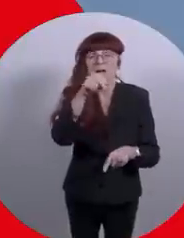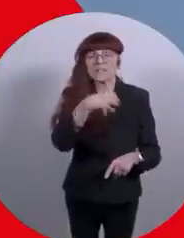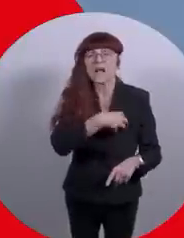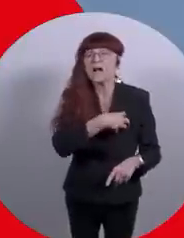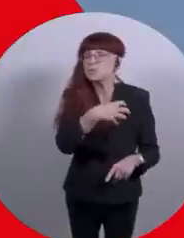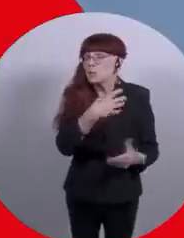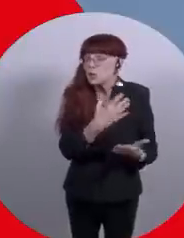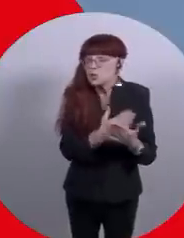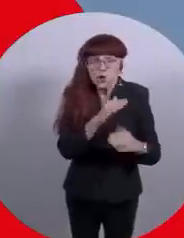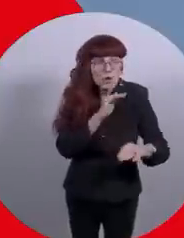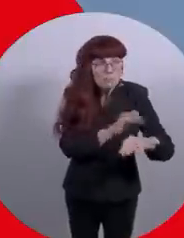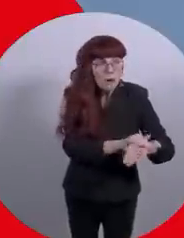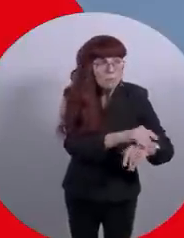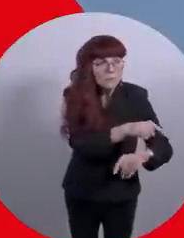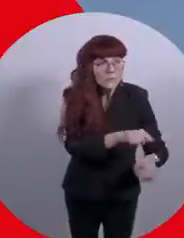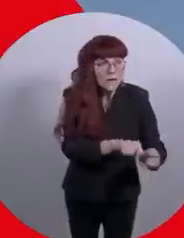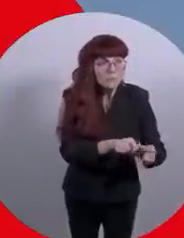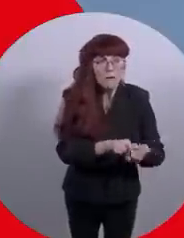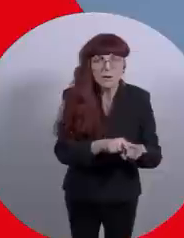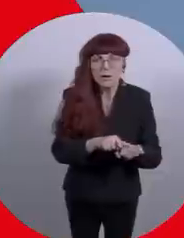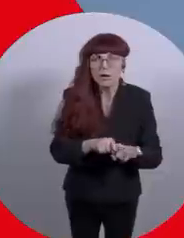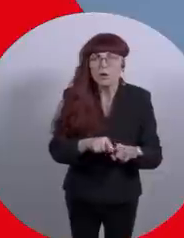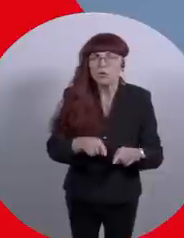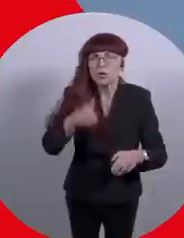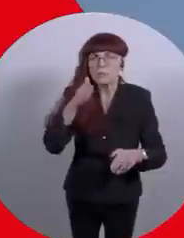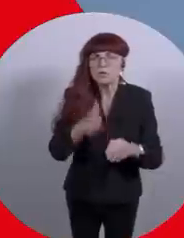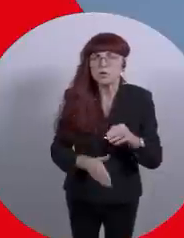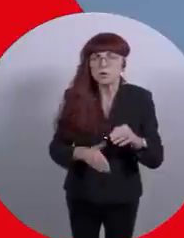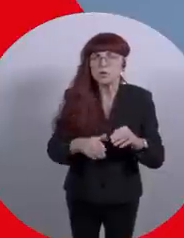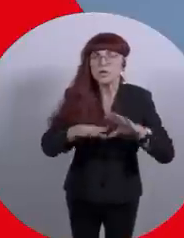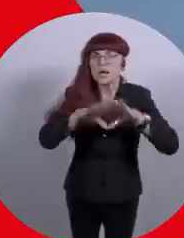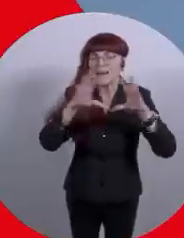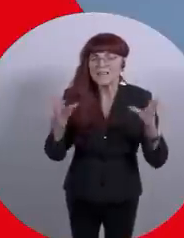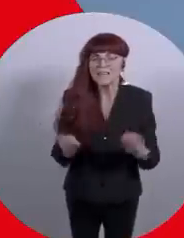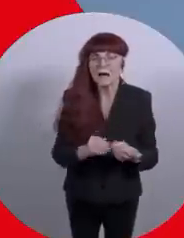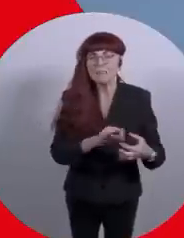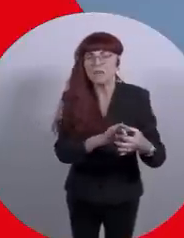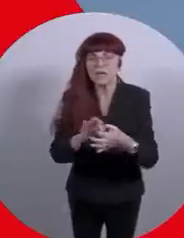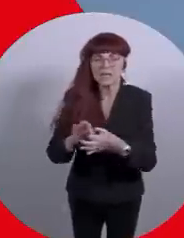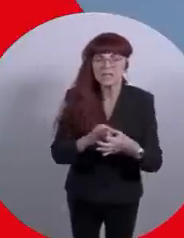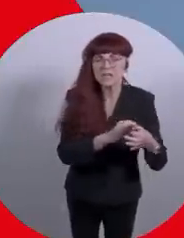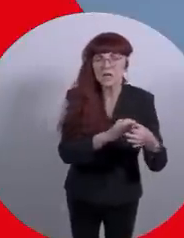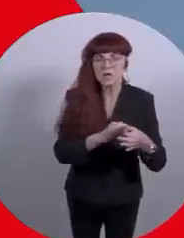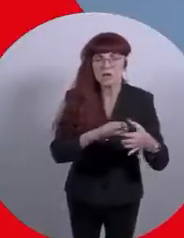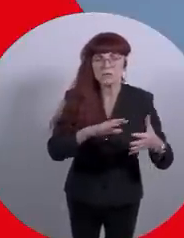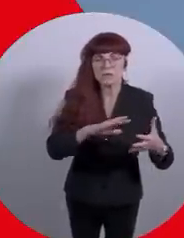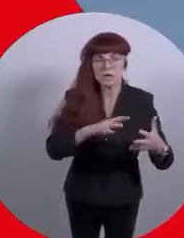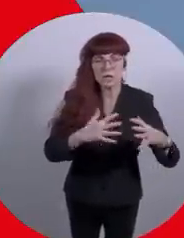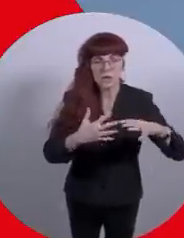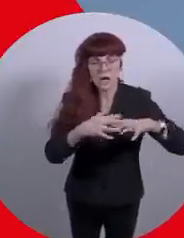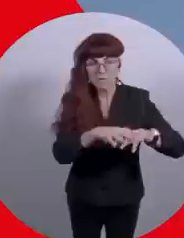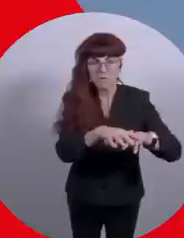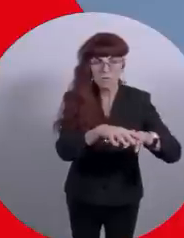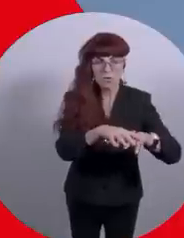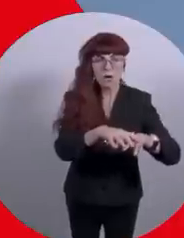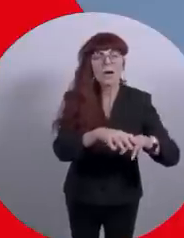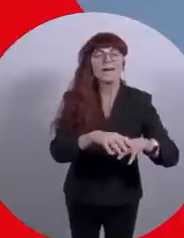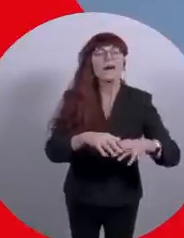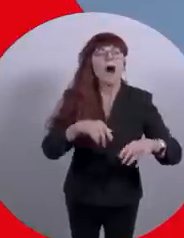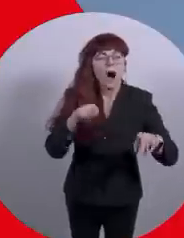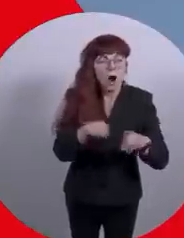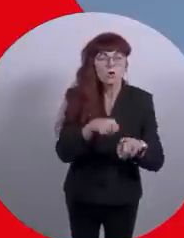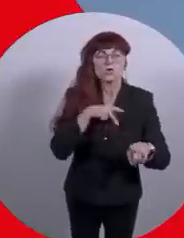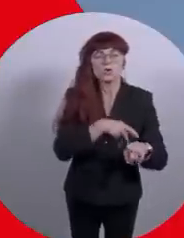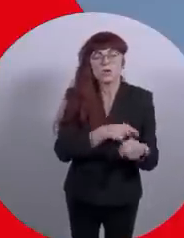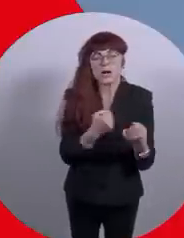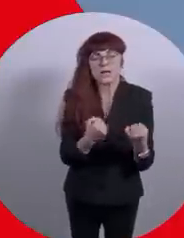für Schritt und am Schluss ist das gesamte gesellschaftliche Gefüge inklusive das sozialen Sicherheit zerstört und daher ist